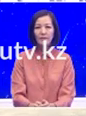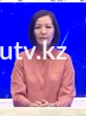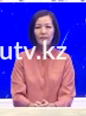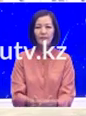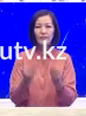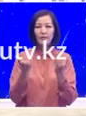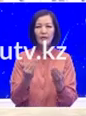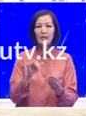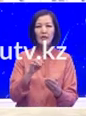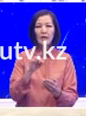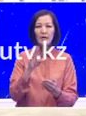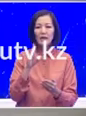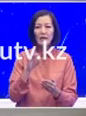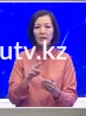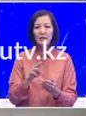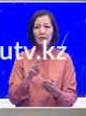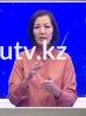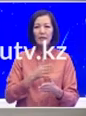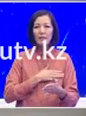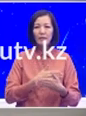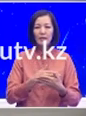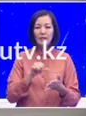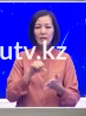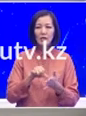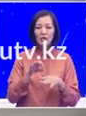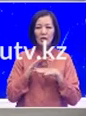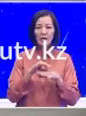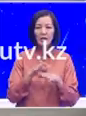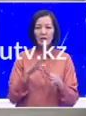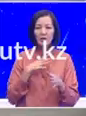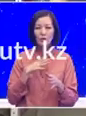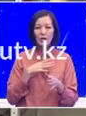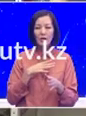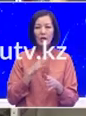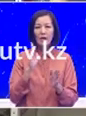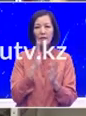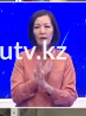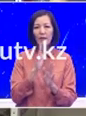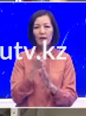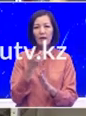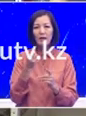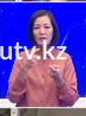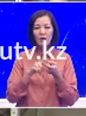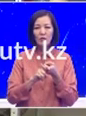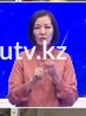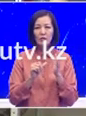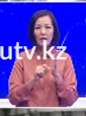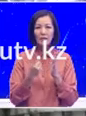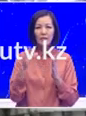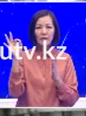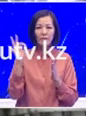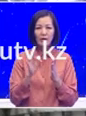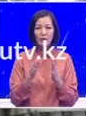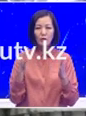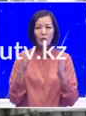Биыл Талғар ауданы газдандыру жұмыстарын белсенді жалғастыруда. 29 елді мекен табиғи газға қосылды. Бұл аудан аумағының 61%-ы. Үйлері